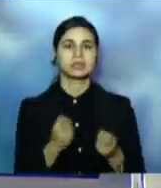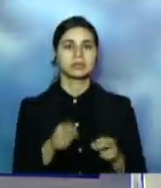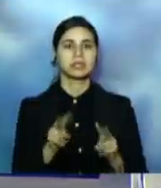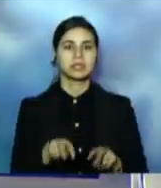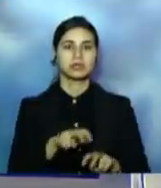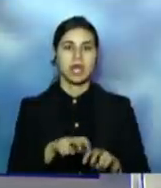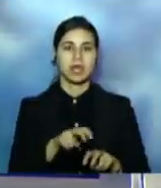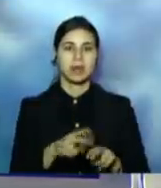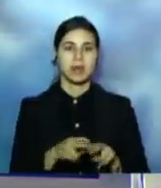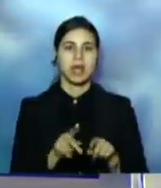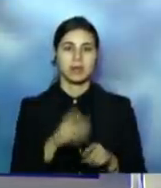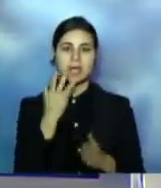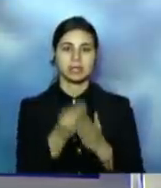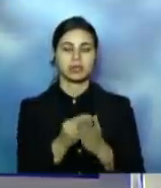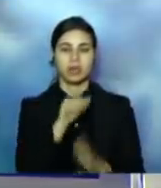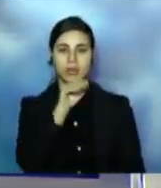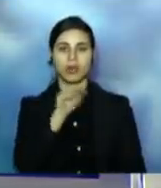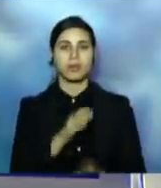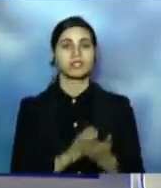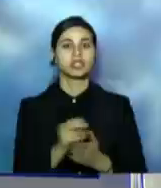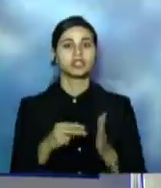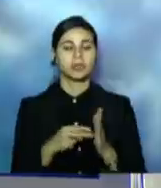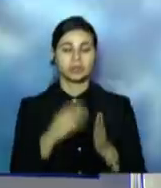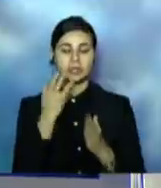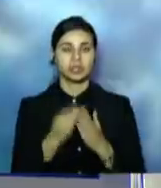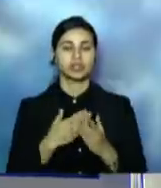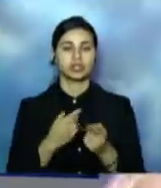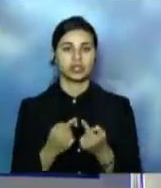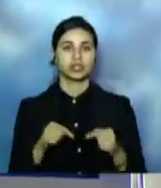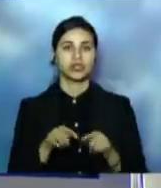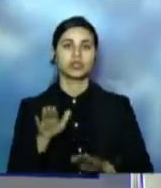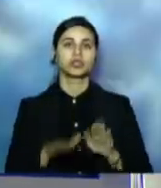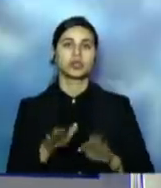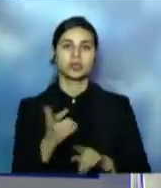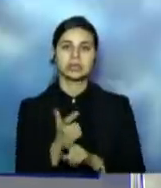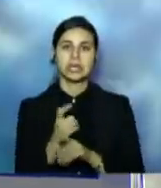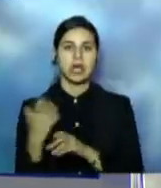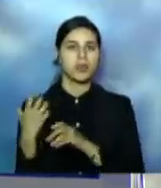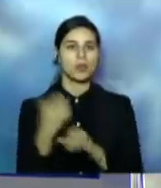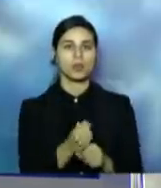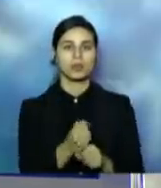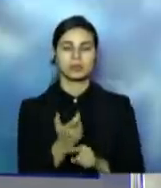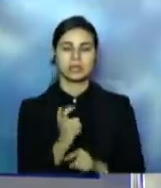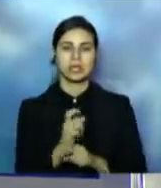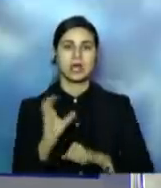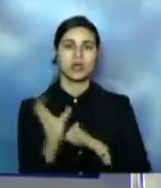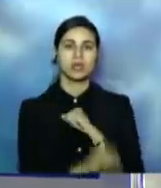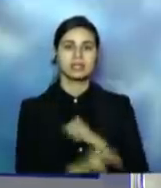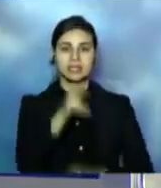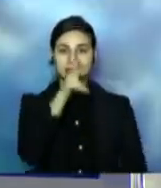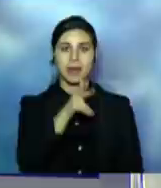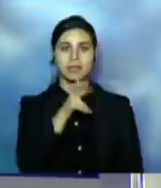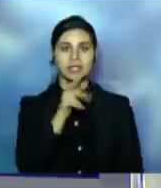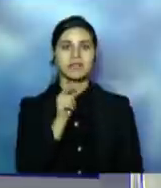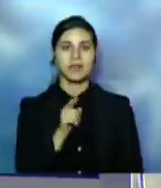სპეციალობის ექიმი ამას საკუთარი პროფესიის ჭრილში შეაფასებდა, ჩვენ წონის მკვეთრ კლებას, რომელიც უკანასკნელი 3 თვის